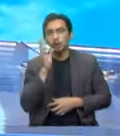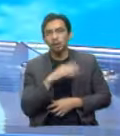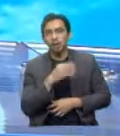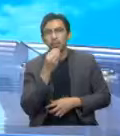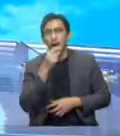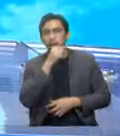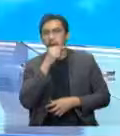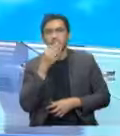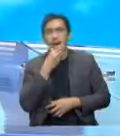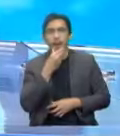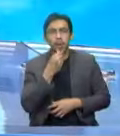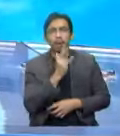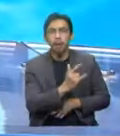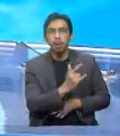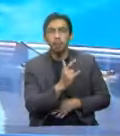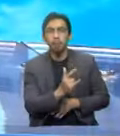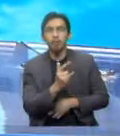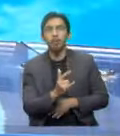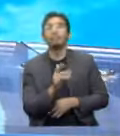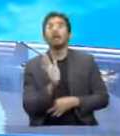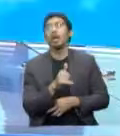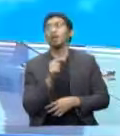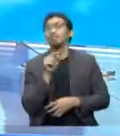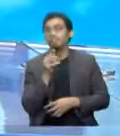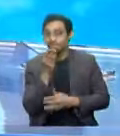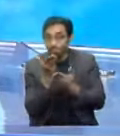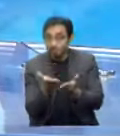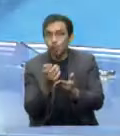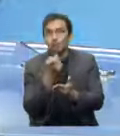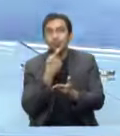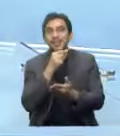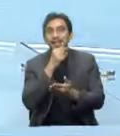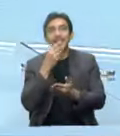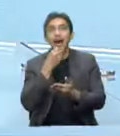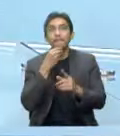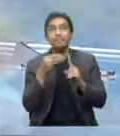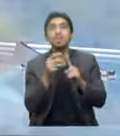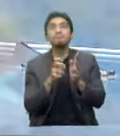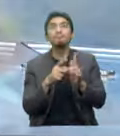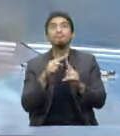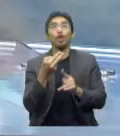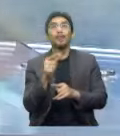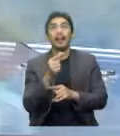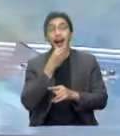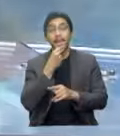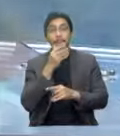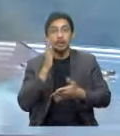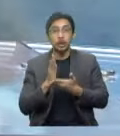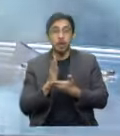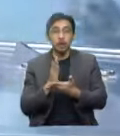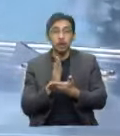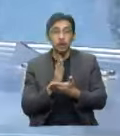Ya, pemirsa, bosan dengan menu sate kambing yang itu-itu saja, Anda harus mencoba sate kambing buntel. Daging kambing cincang dibungkus